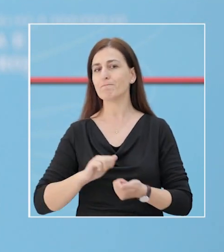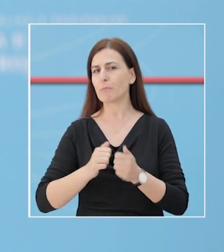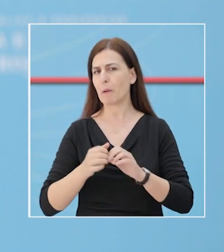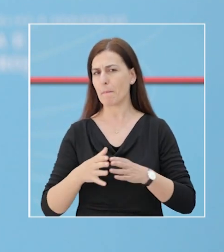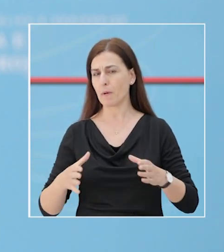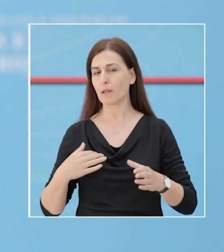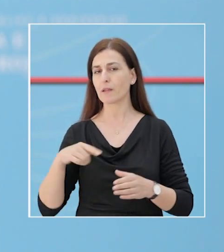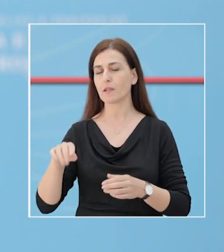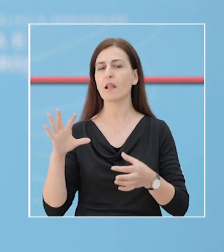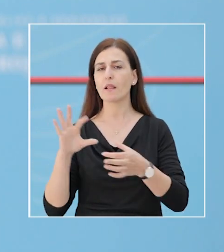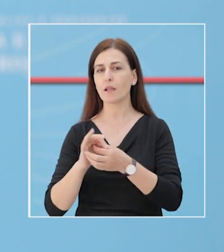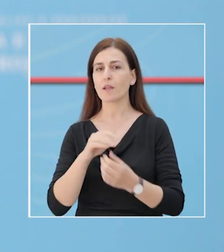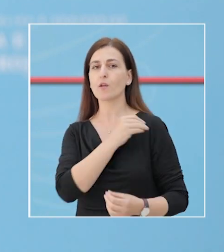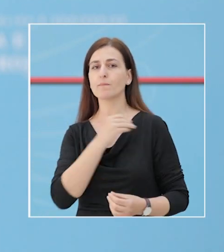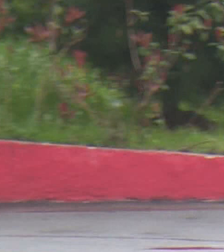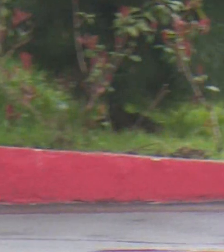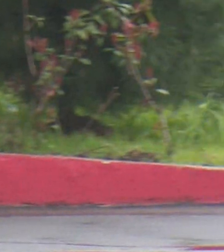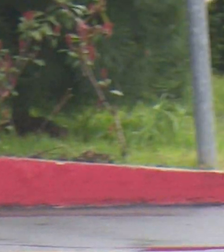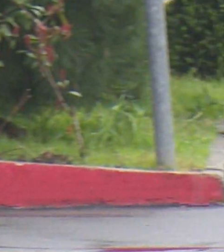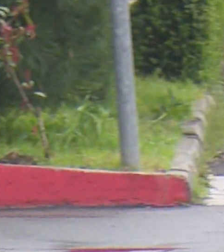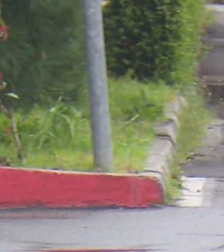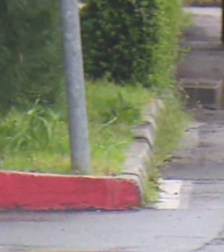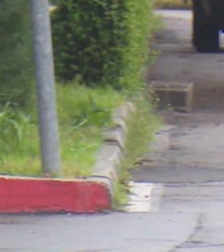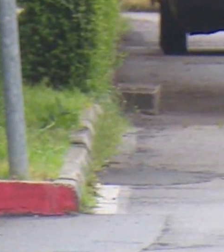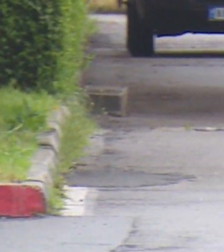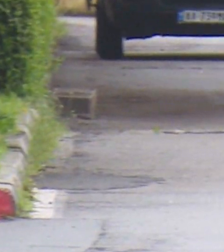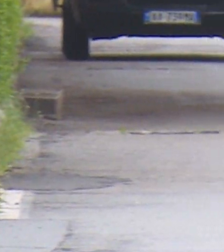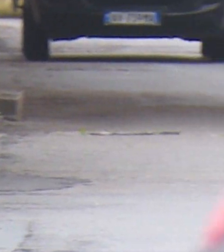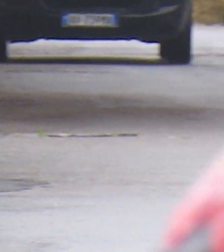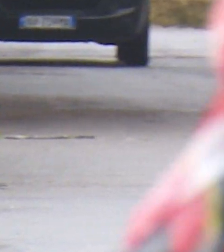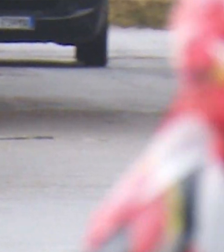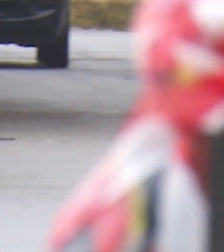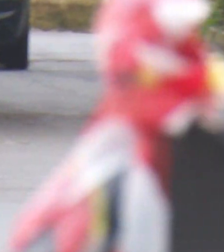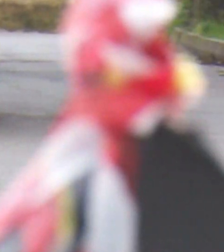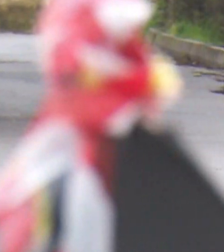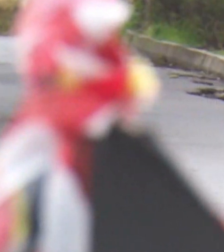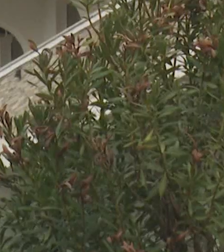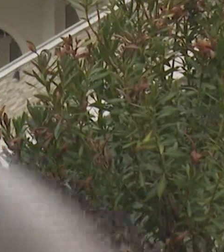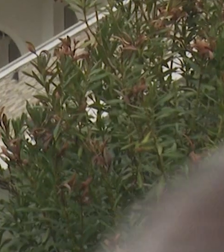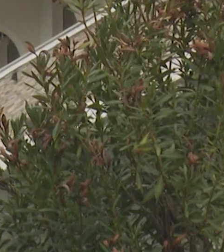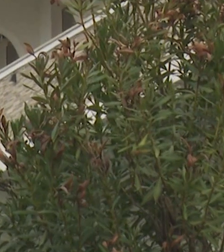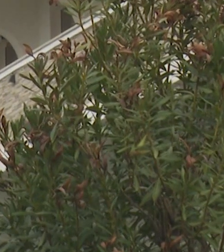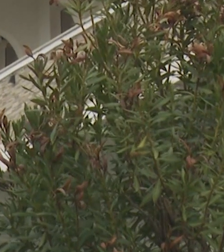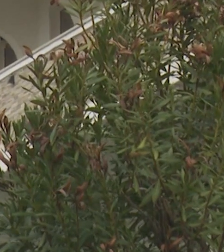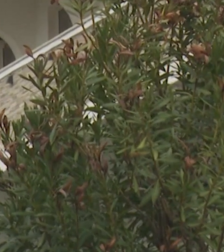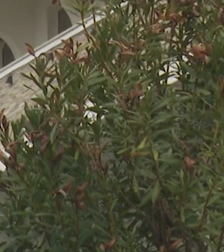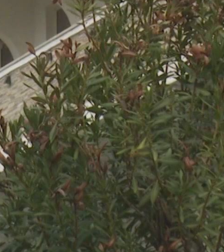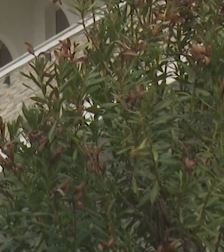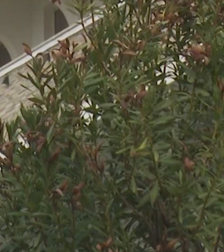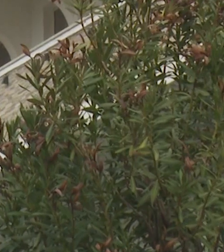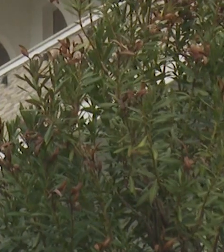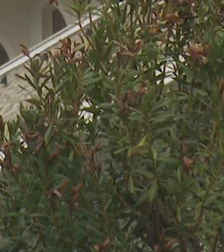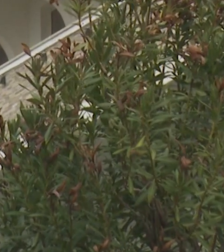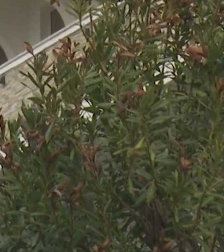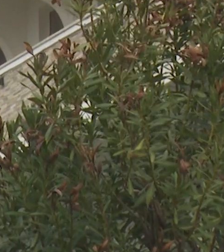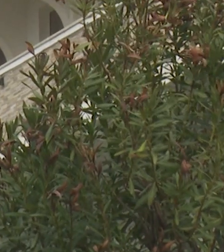të let i monitorohen nga mjekët e familjes. Pacientet në në kujdesin e bluzave të bardha në të dy e spitalit është 33. Gjendja shëndetore